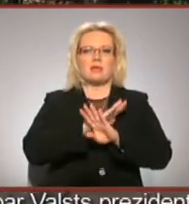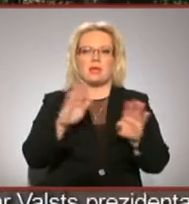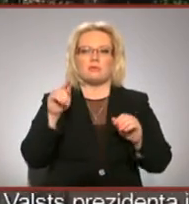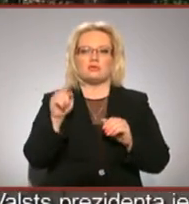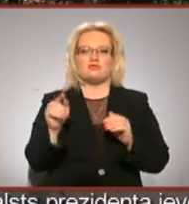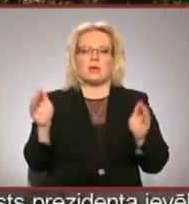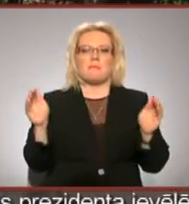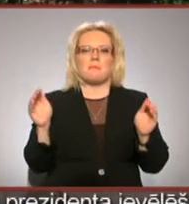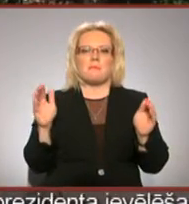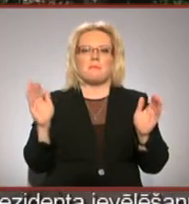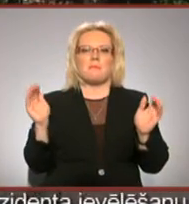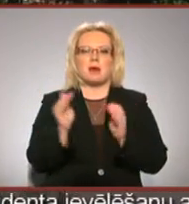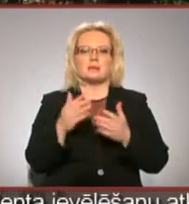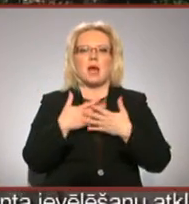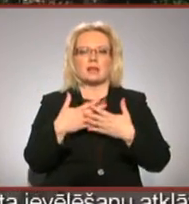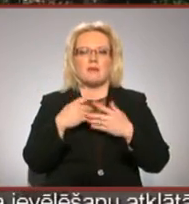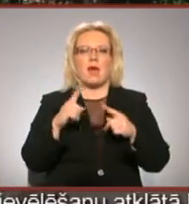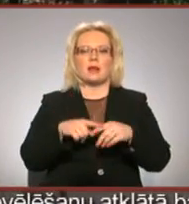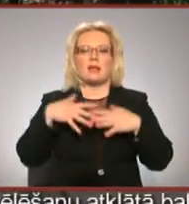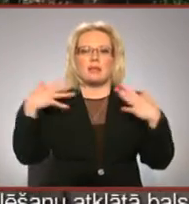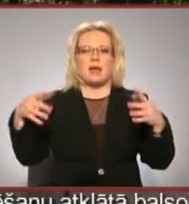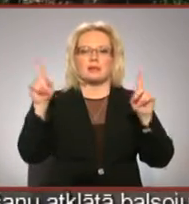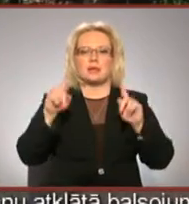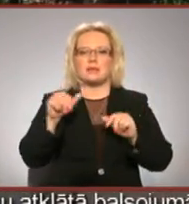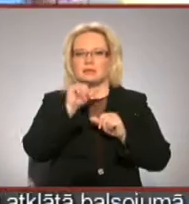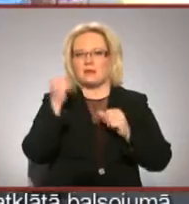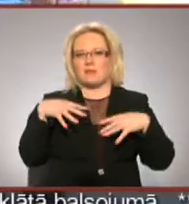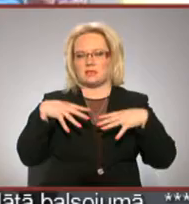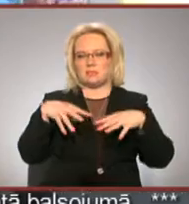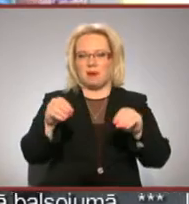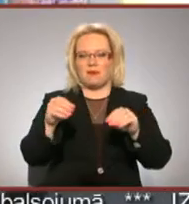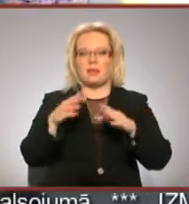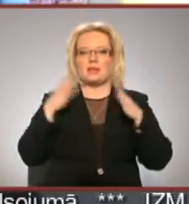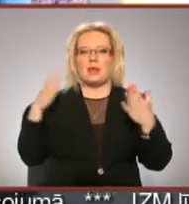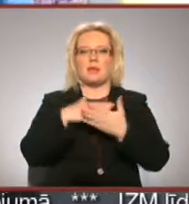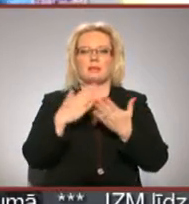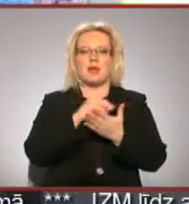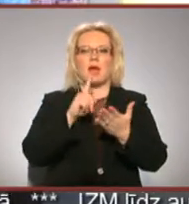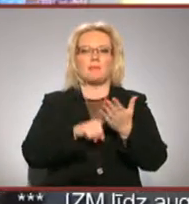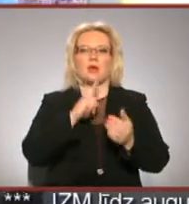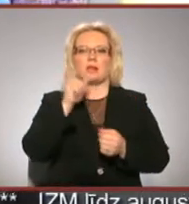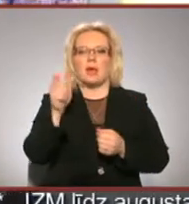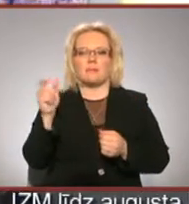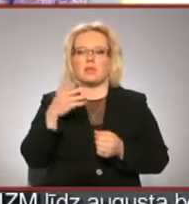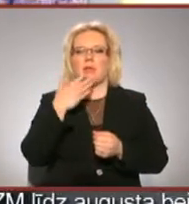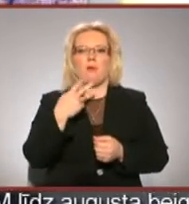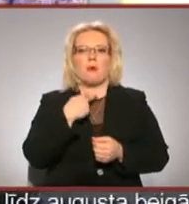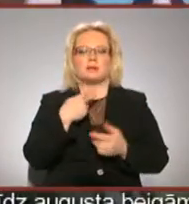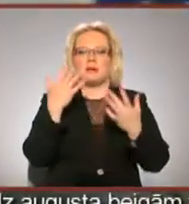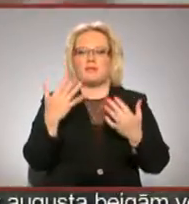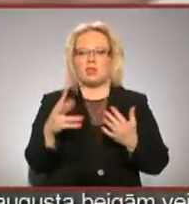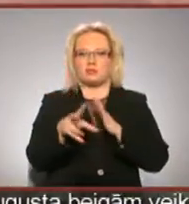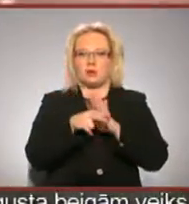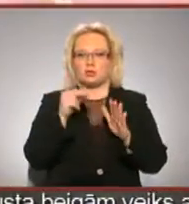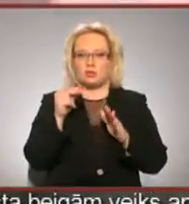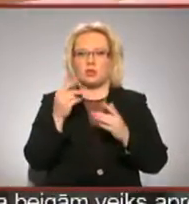šīs mazās aktivitātes, arī lielas lietas mēs nevarēsim paveikt. Liela daļa apjautā to liepājnieku nav pārsteigt par vēlēšanu